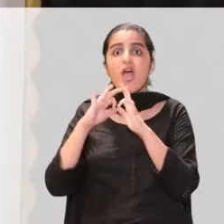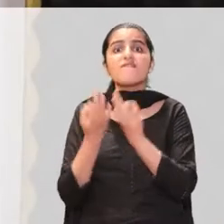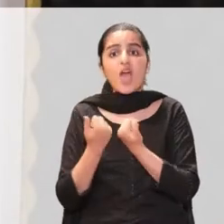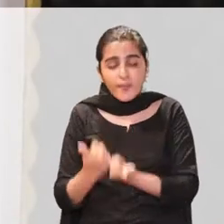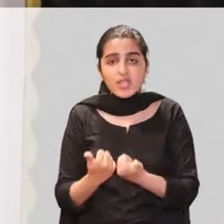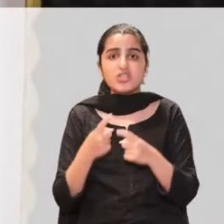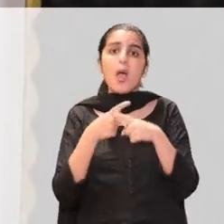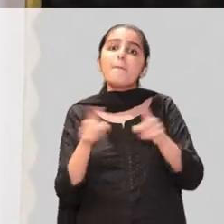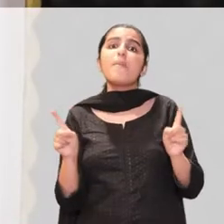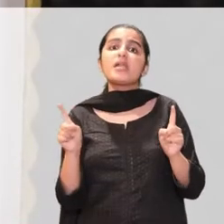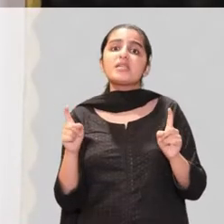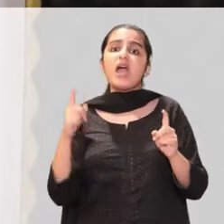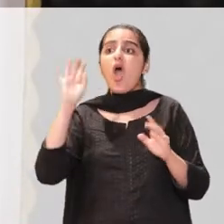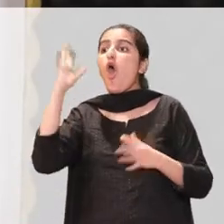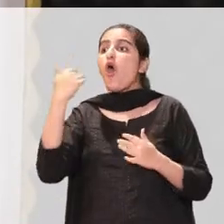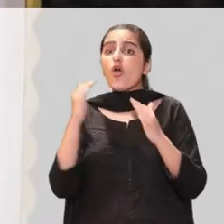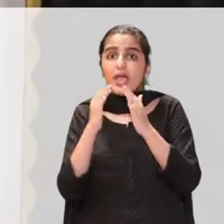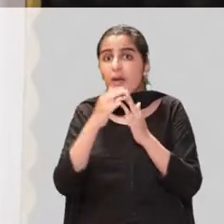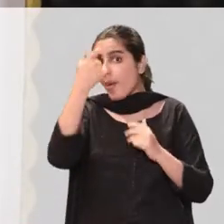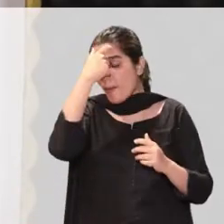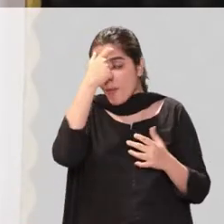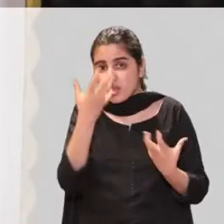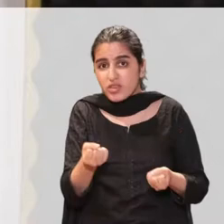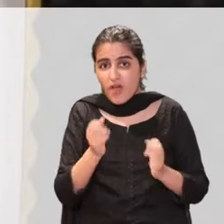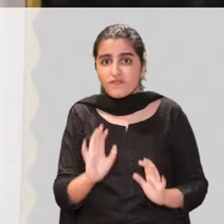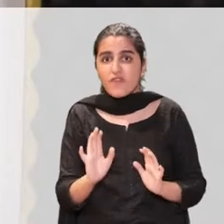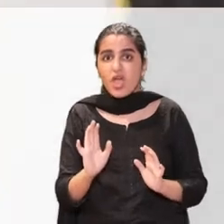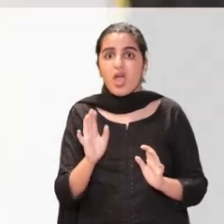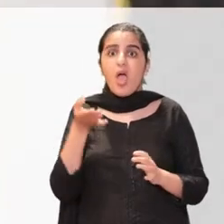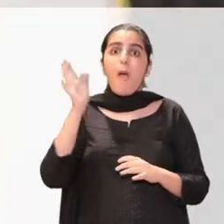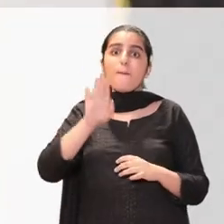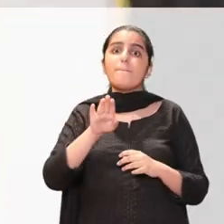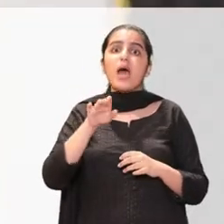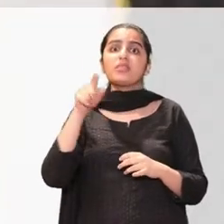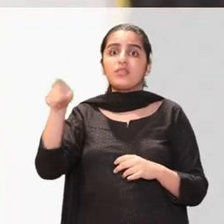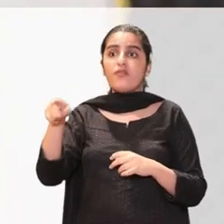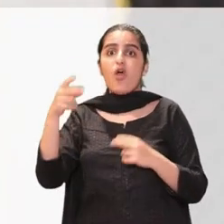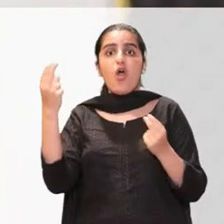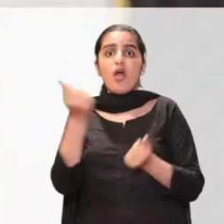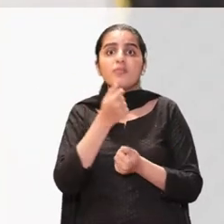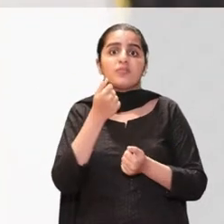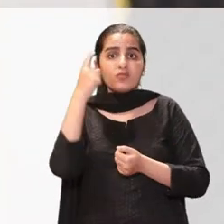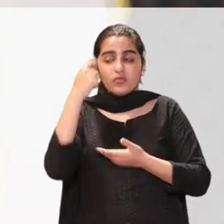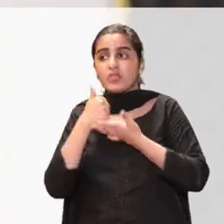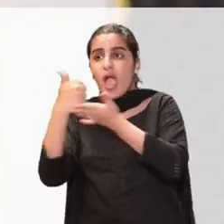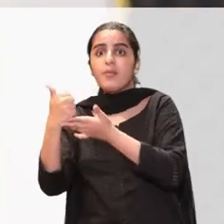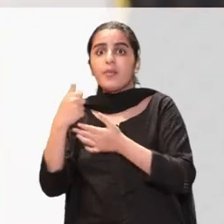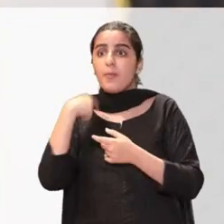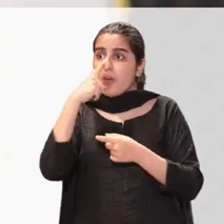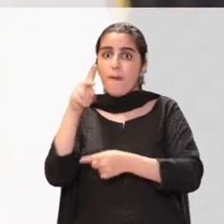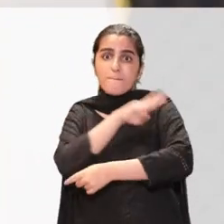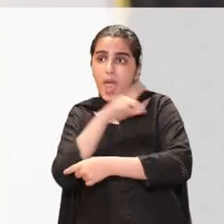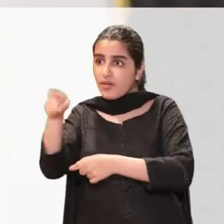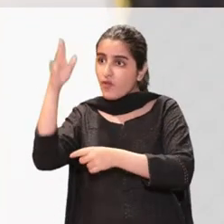ऐसी घृणित क्राइम रिपोर्टर है तो गर्मी होटल बैठा वैसे तो यह बड़ा मसला हमारे मोटे का लेकिन जब जब यह